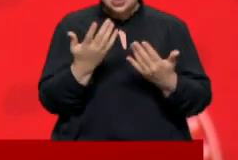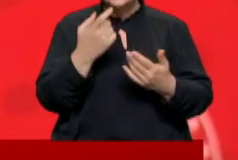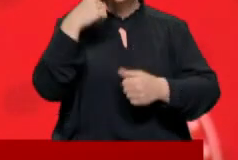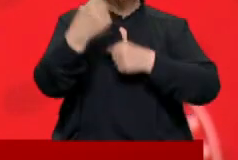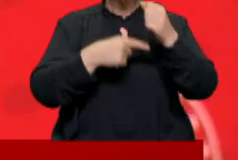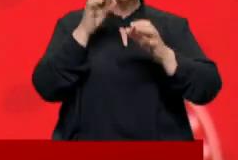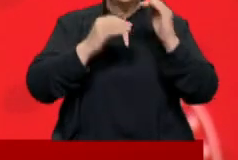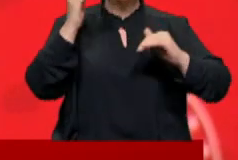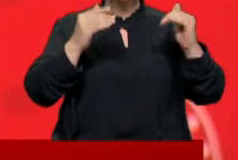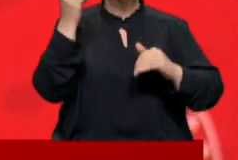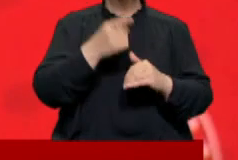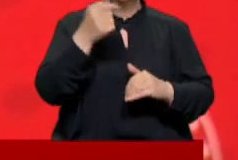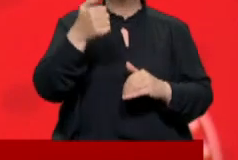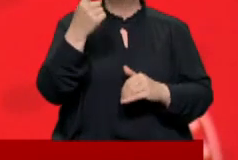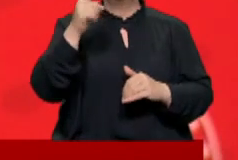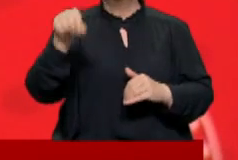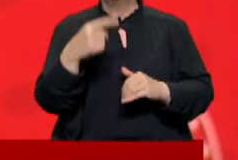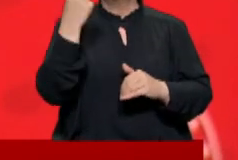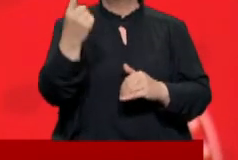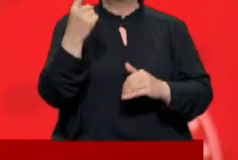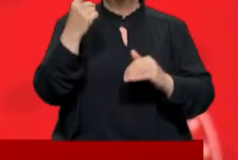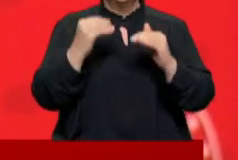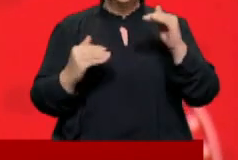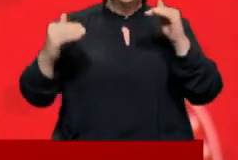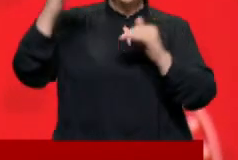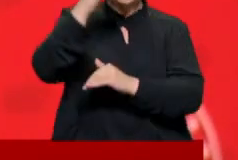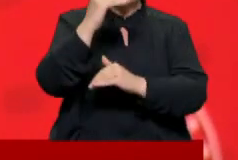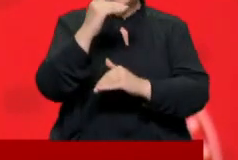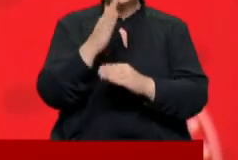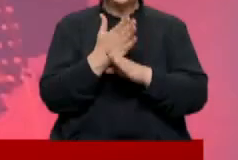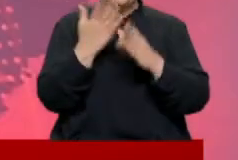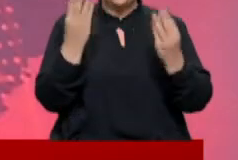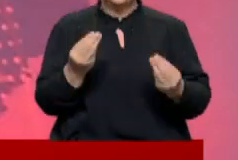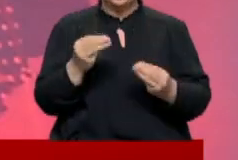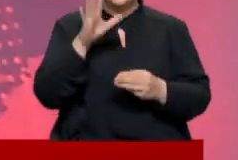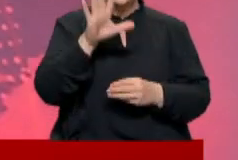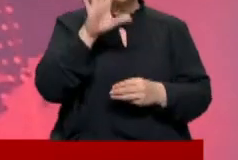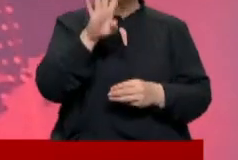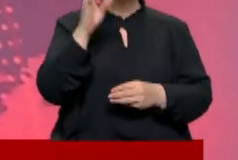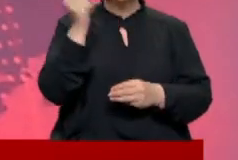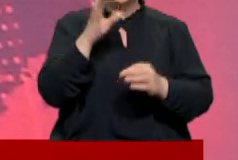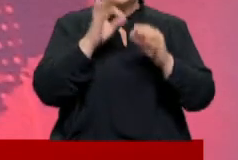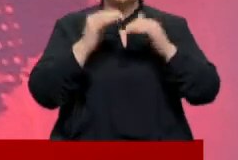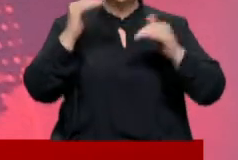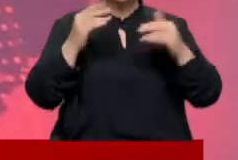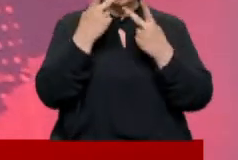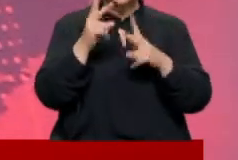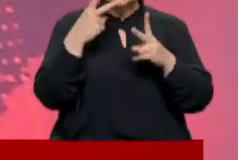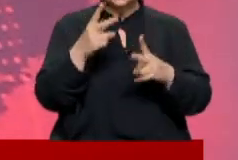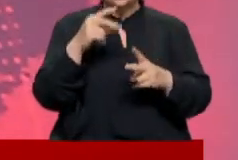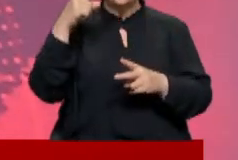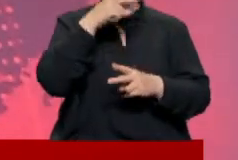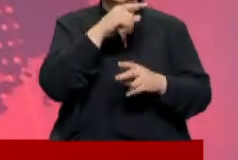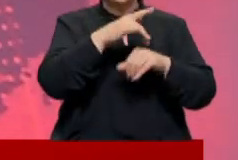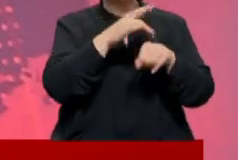yıllık enflasyonun %61,1 seviyesine yükselmesine sebep oldu. 54 tane enflasyonu açıklanan